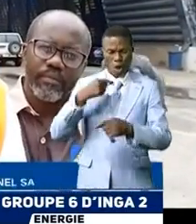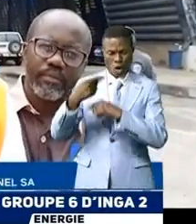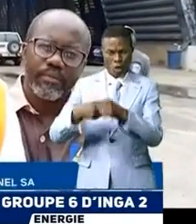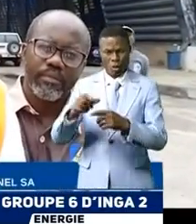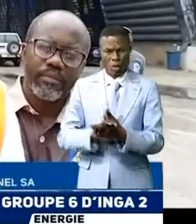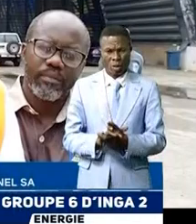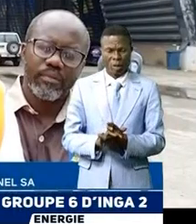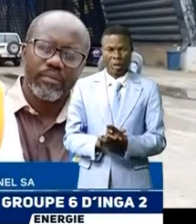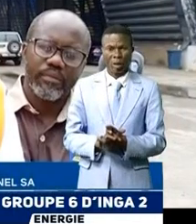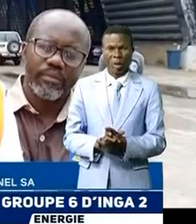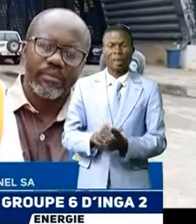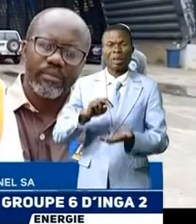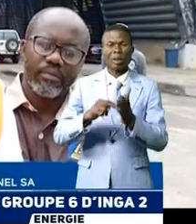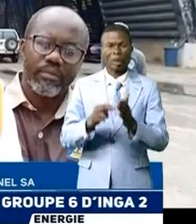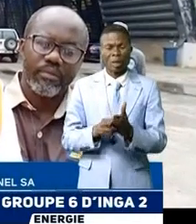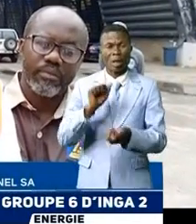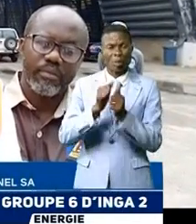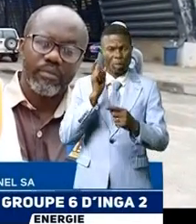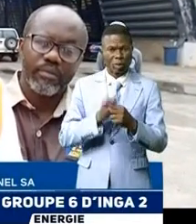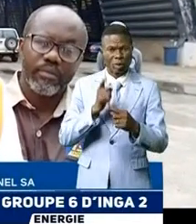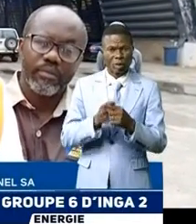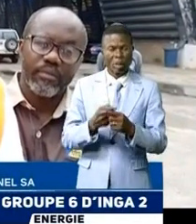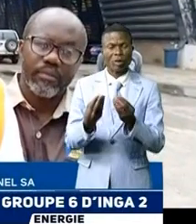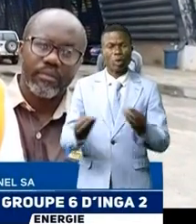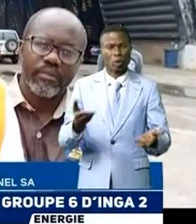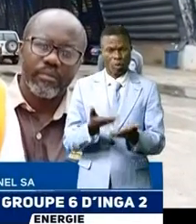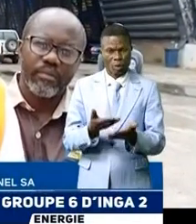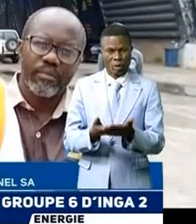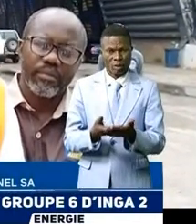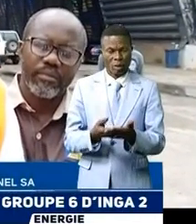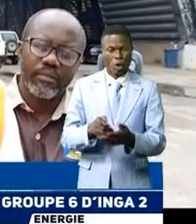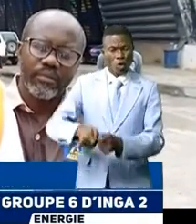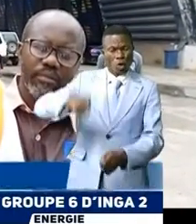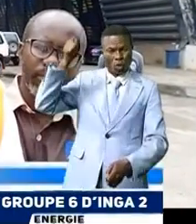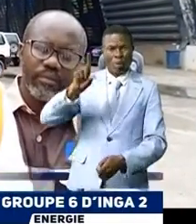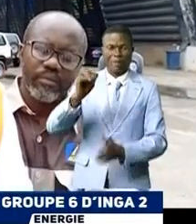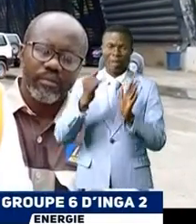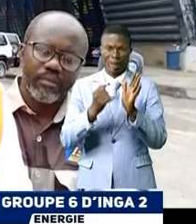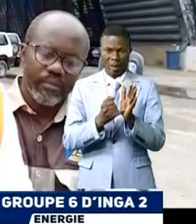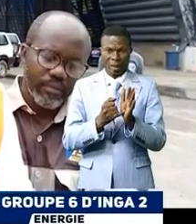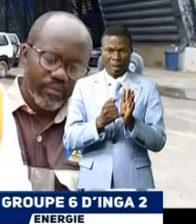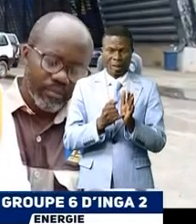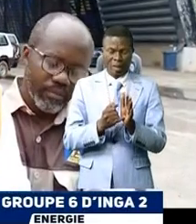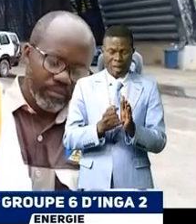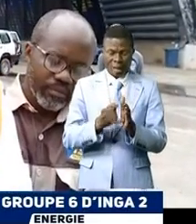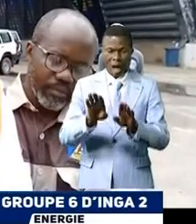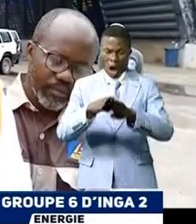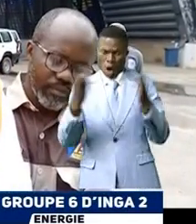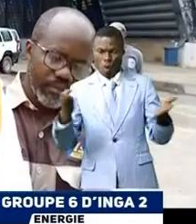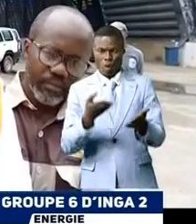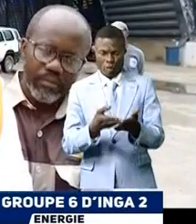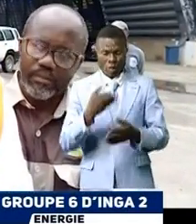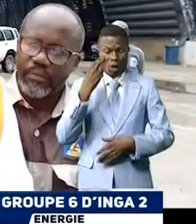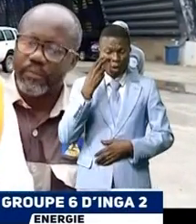nous savions qu'on avait un problème à résoudre au G26. Et pendant le démontage, on s'est